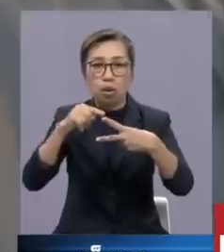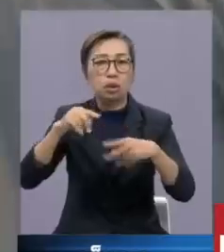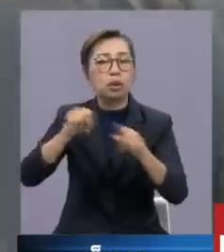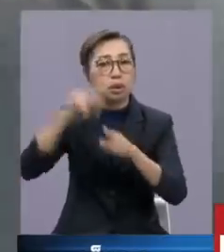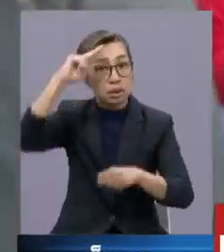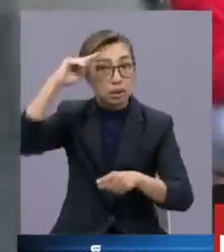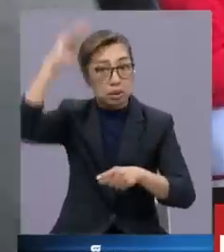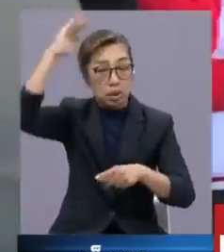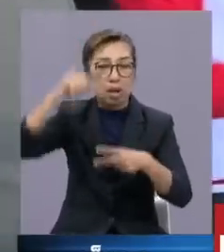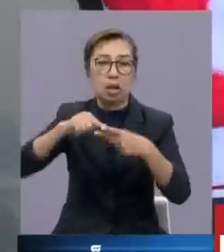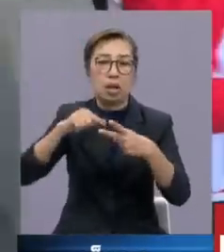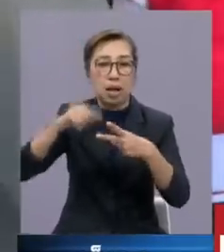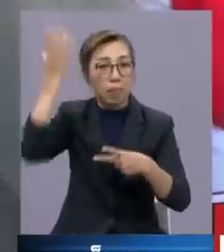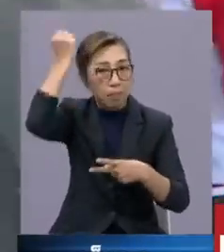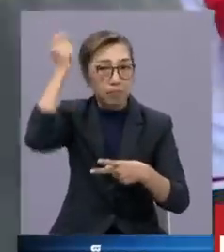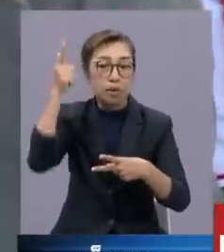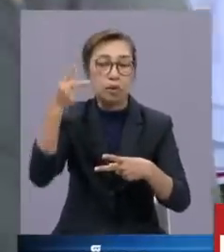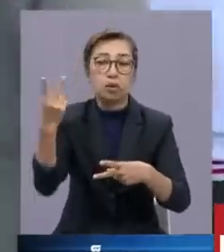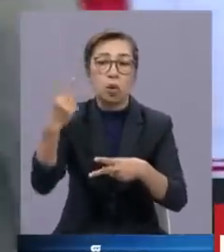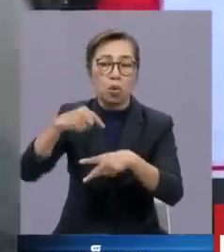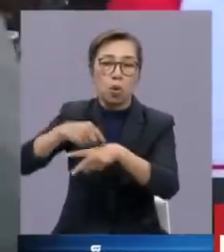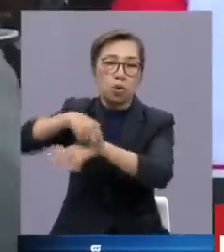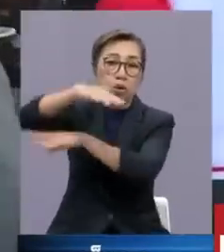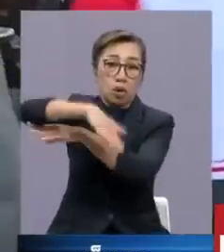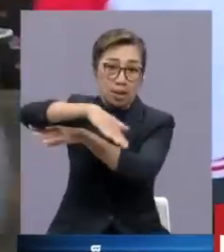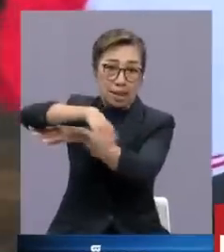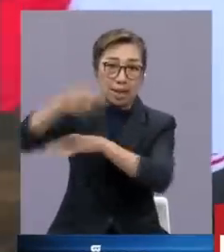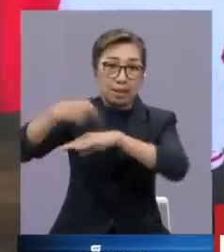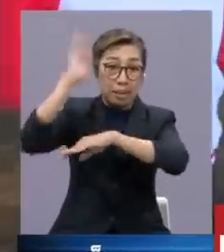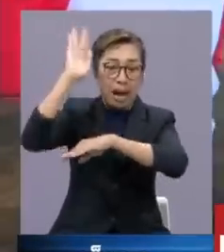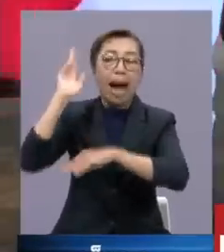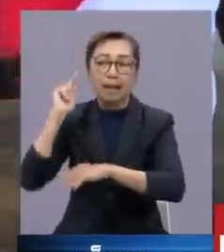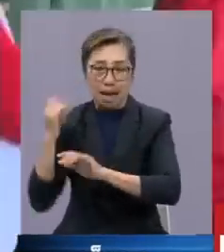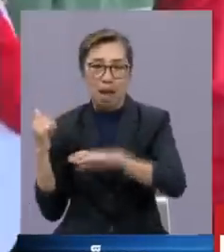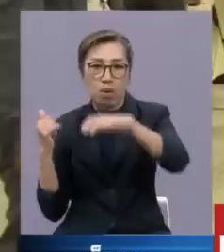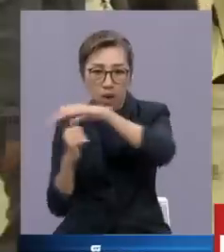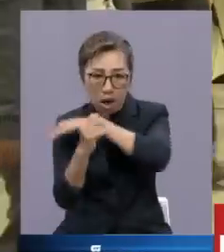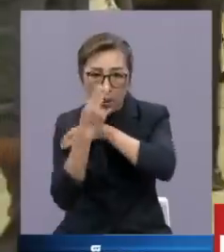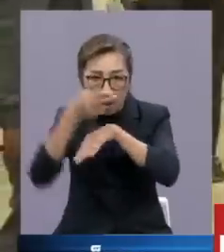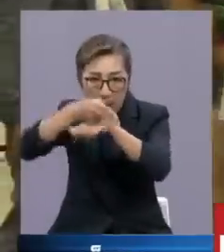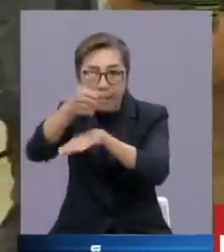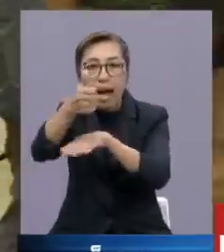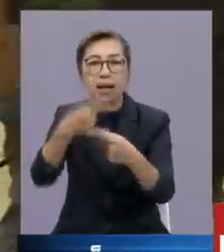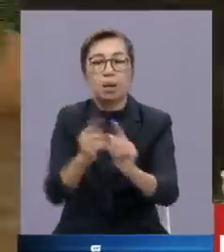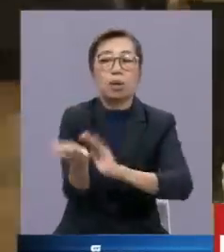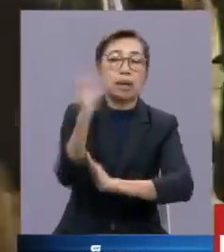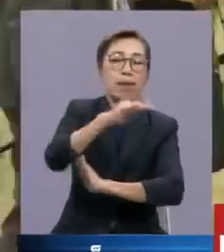สินและนางสาวแพทองธารชินวัตรในช่วงเย็นเท่านั้นค่ะก็คงต้องจับตาดูนะคะว่าประเด็นร้อนเรื่องของต